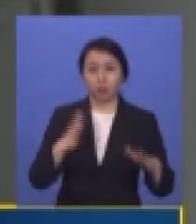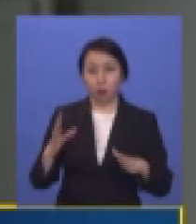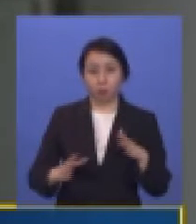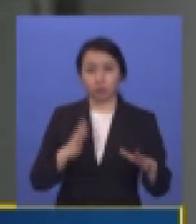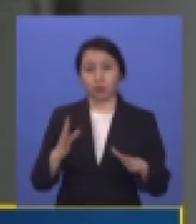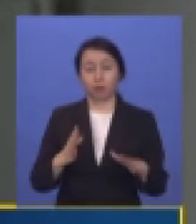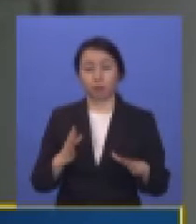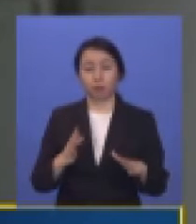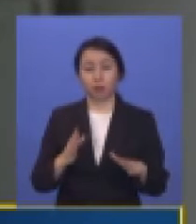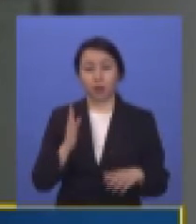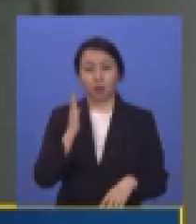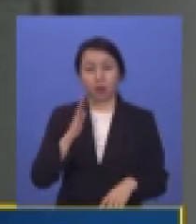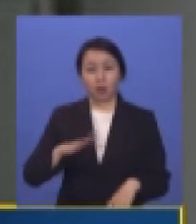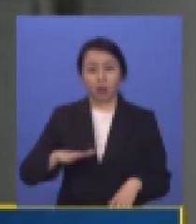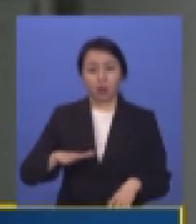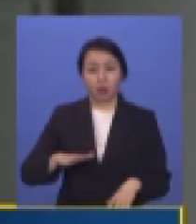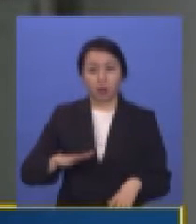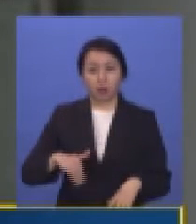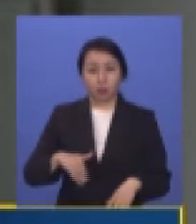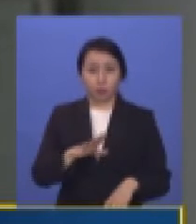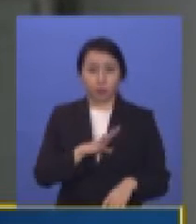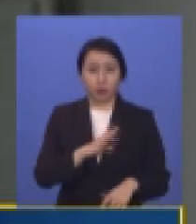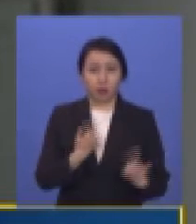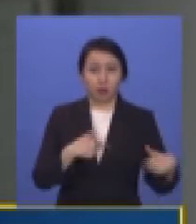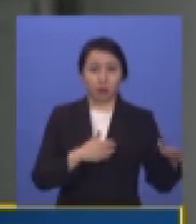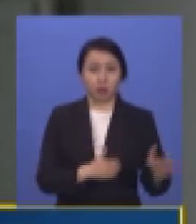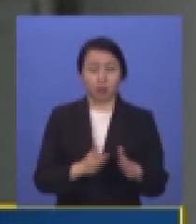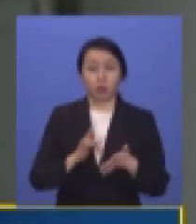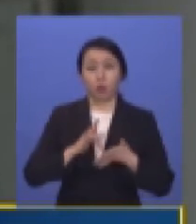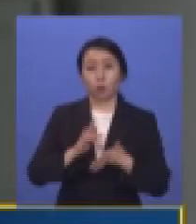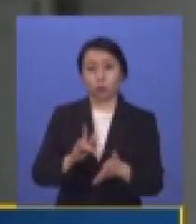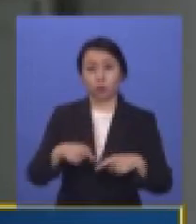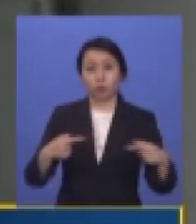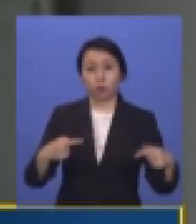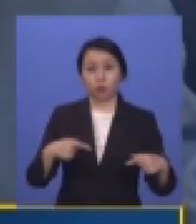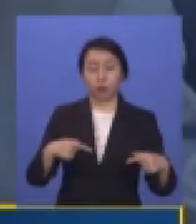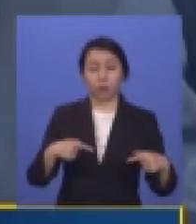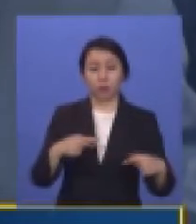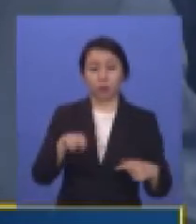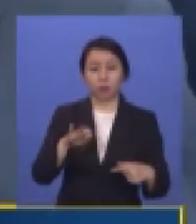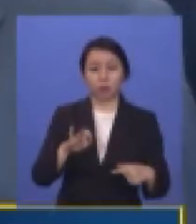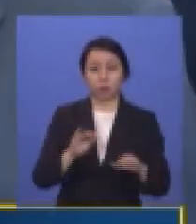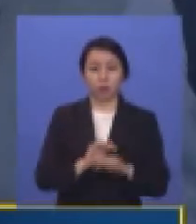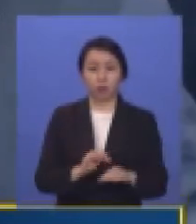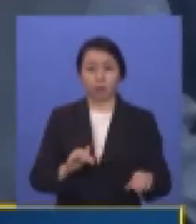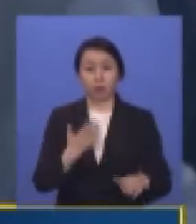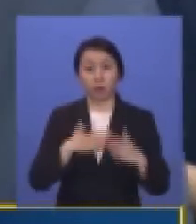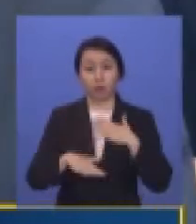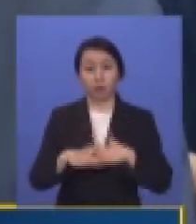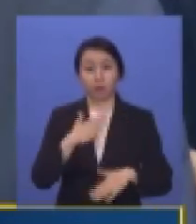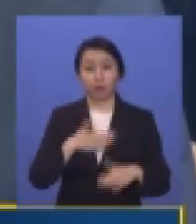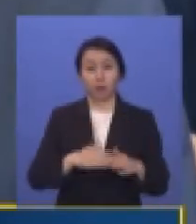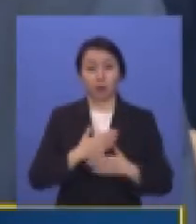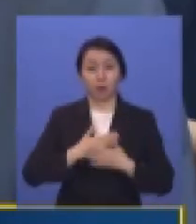детей. Далее была организована экскурсия уже в другие ДЮСШ. Ребята остались довольны и